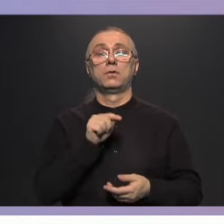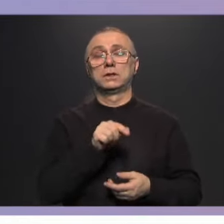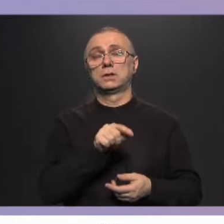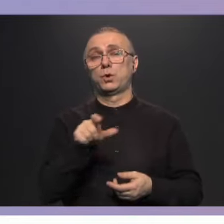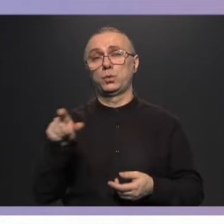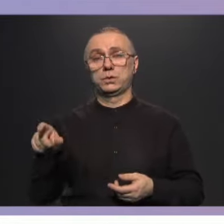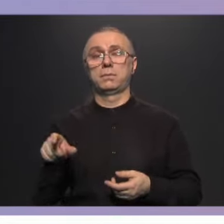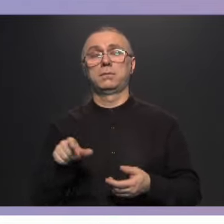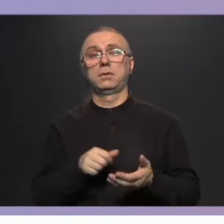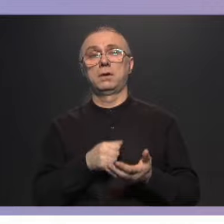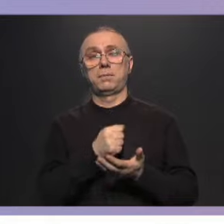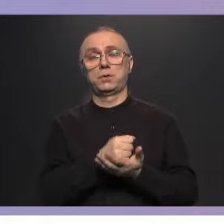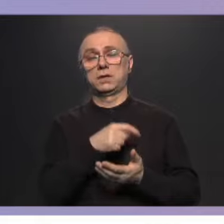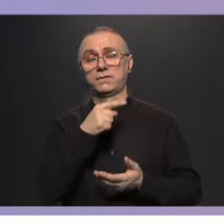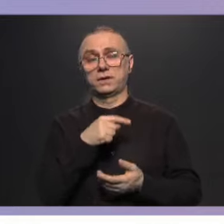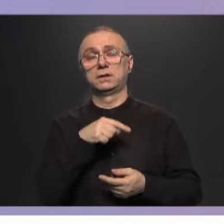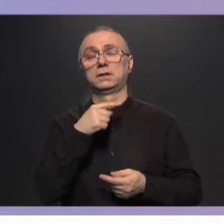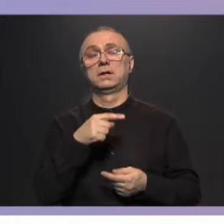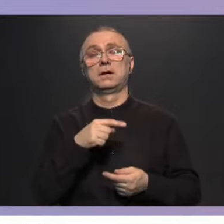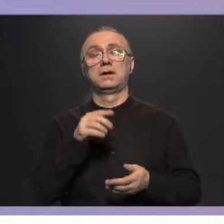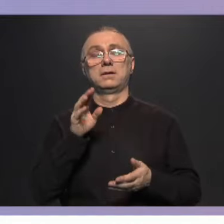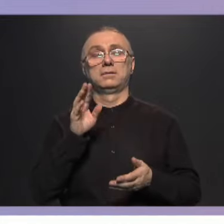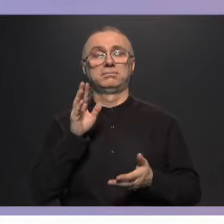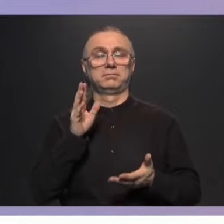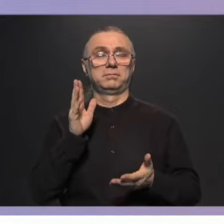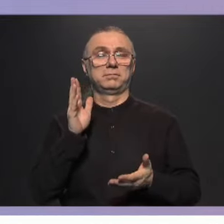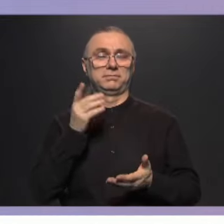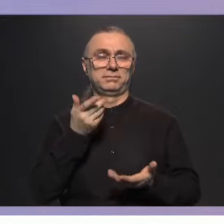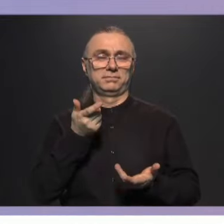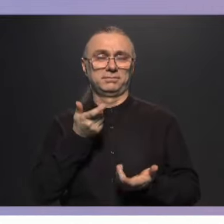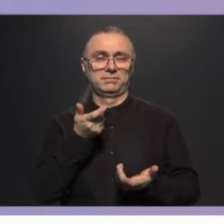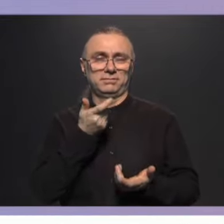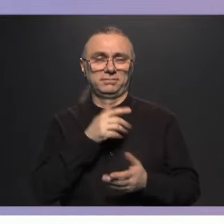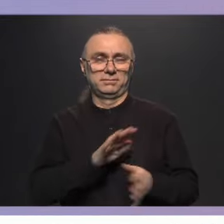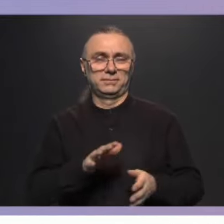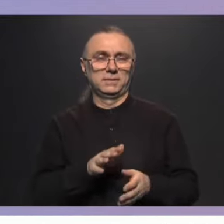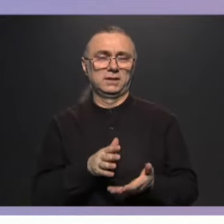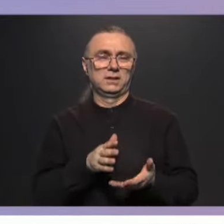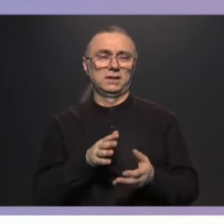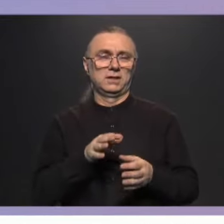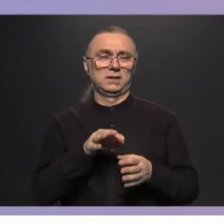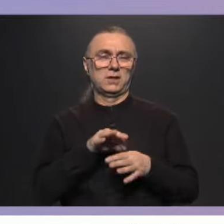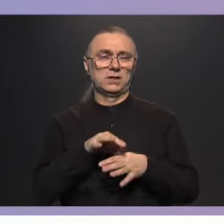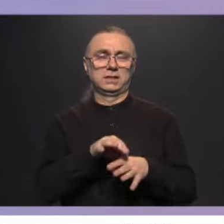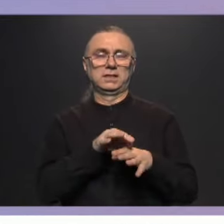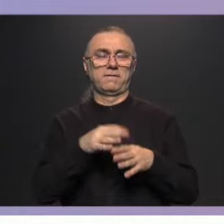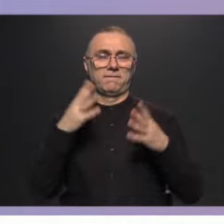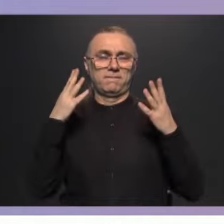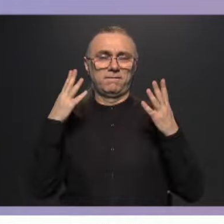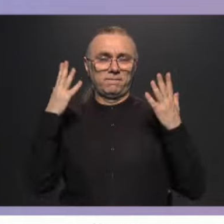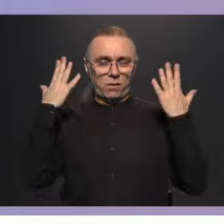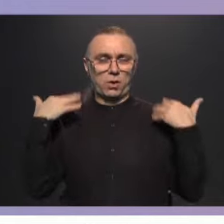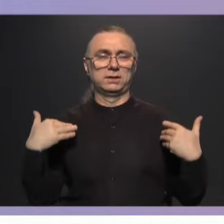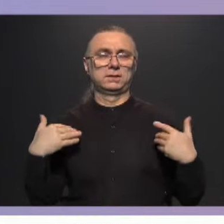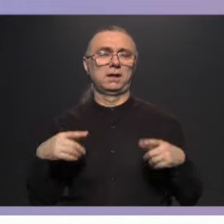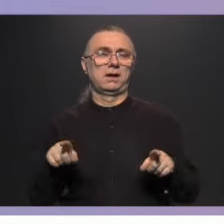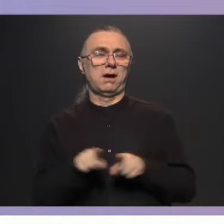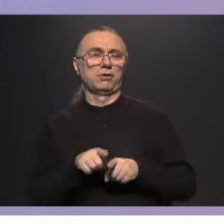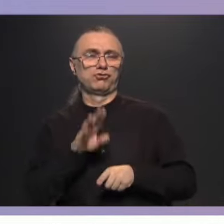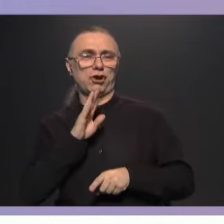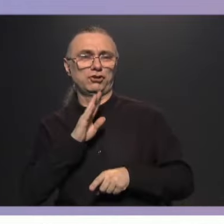что бесчестие для мужчины носить волосы подобно женщине. Вот.